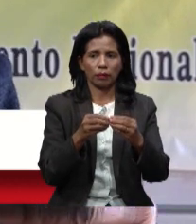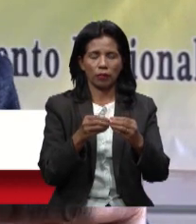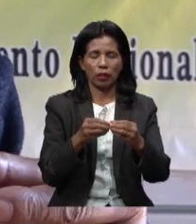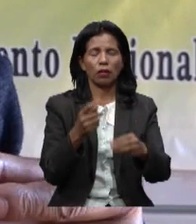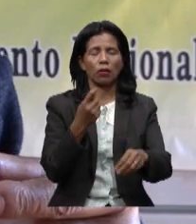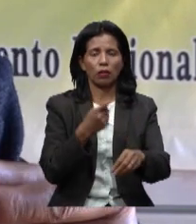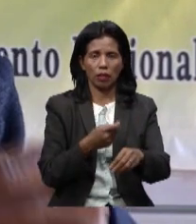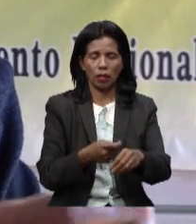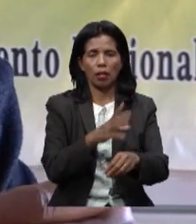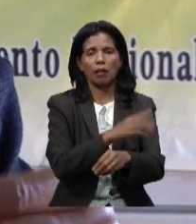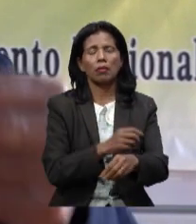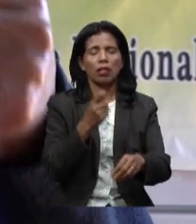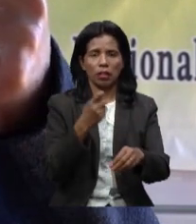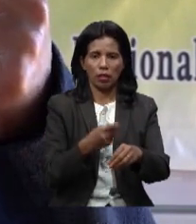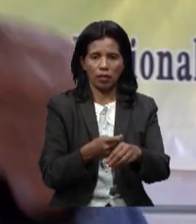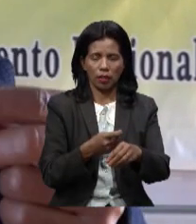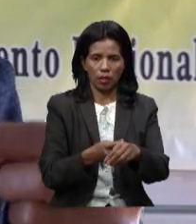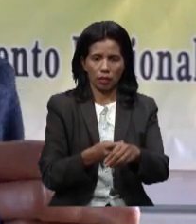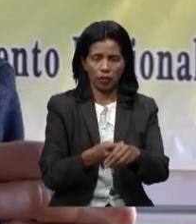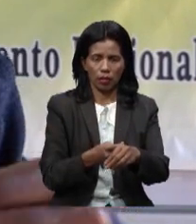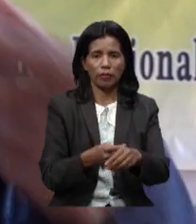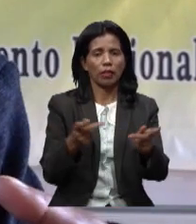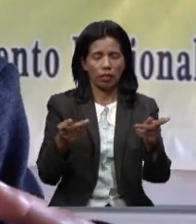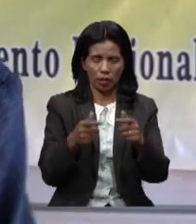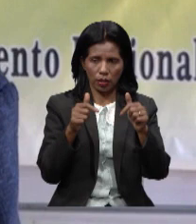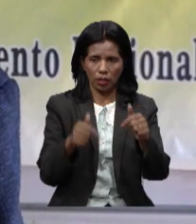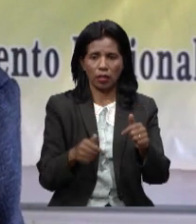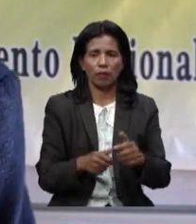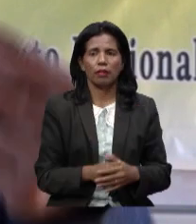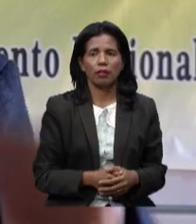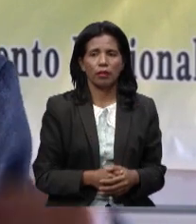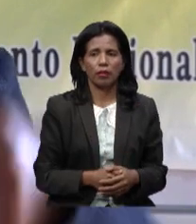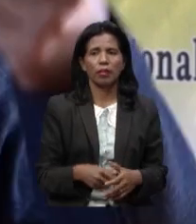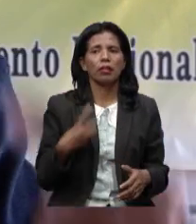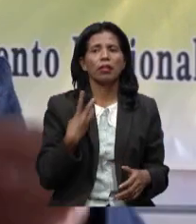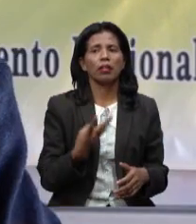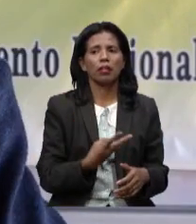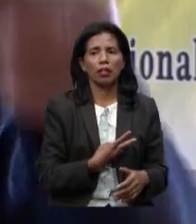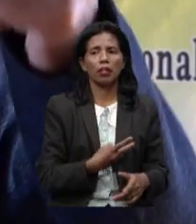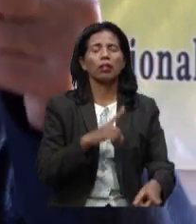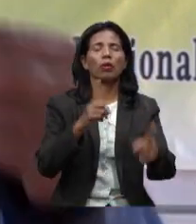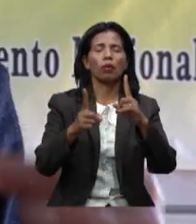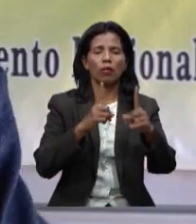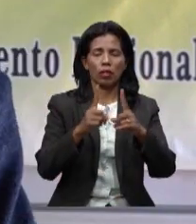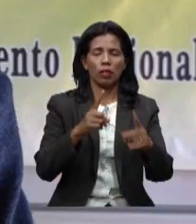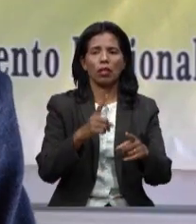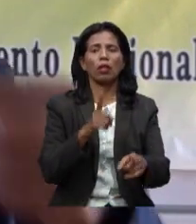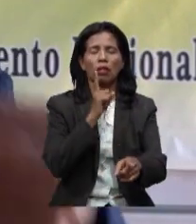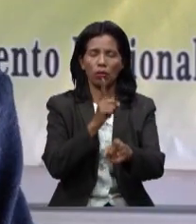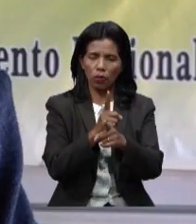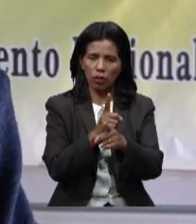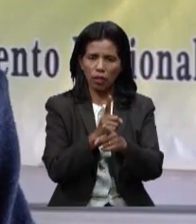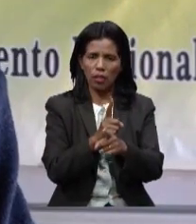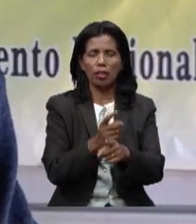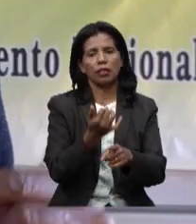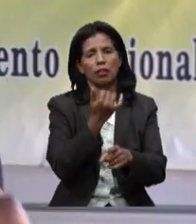situação idane ou konaba condição idane. Será que ita ni o sida ita kuliah ne los hesane ka